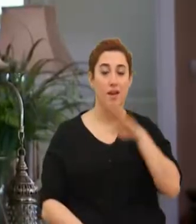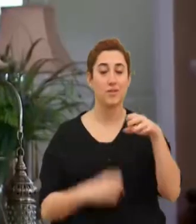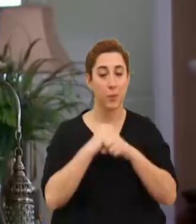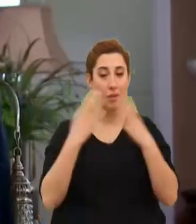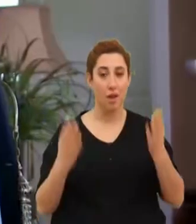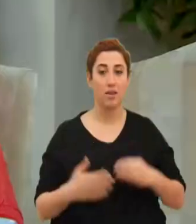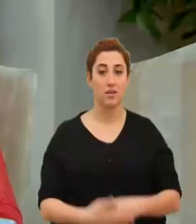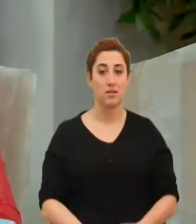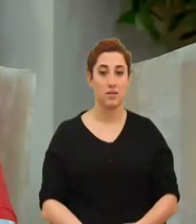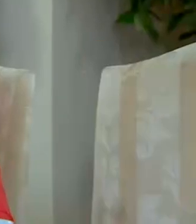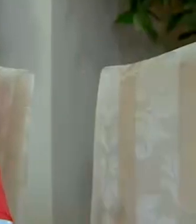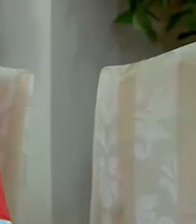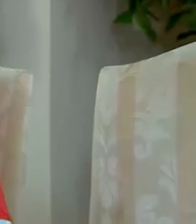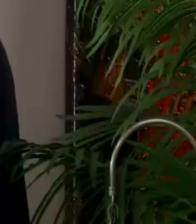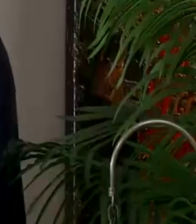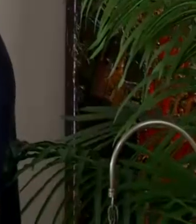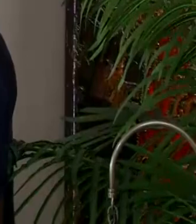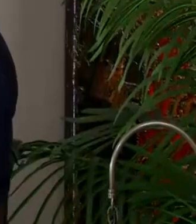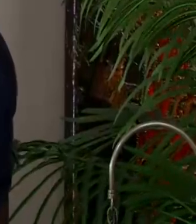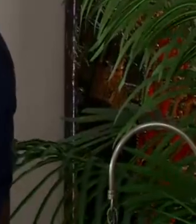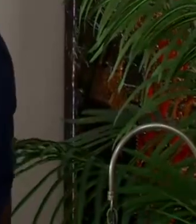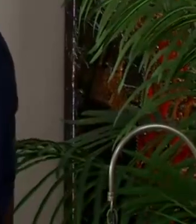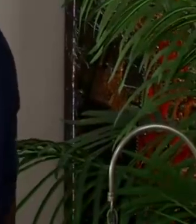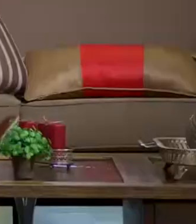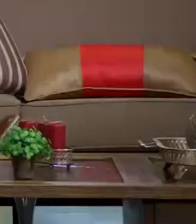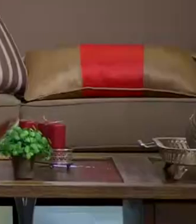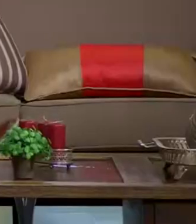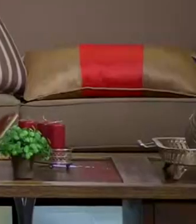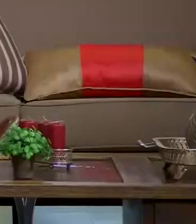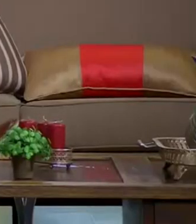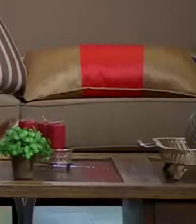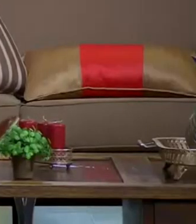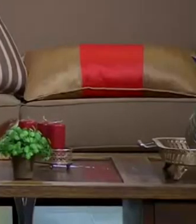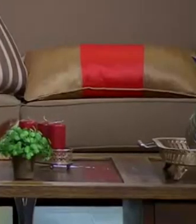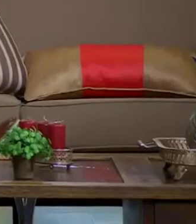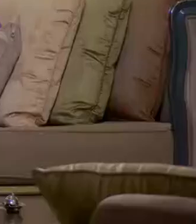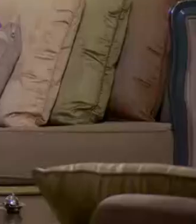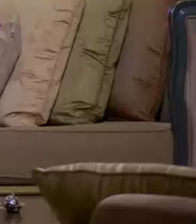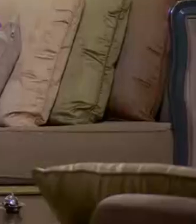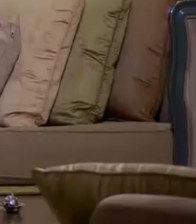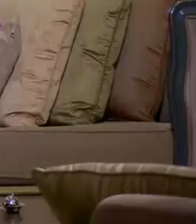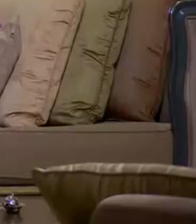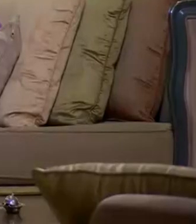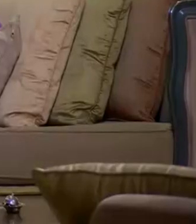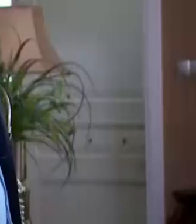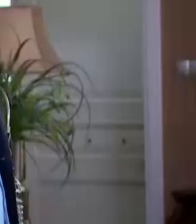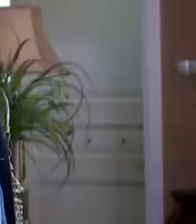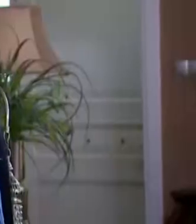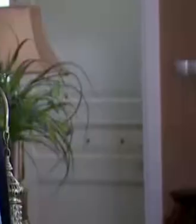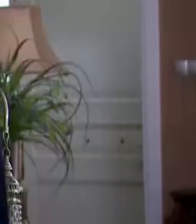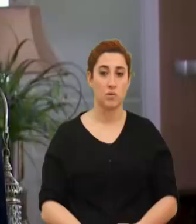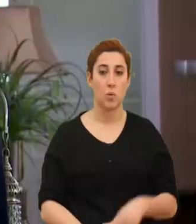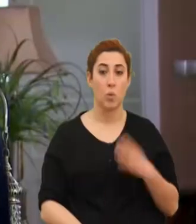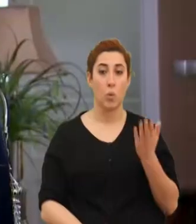Herkese günaydın. Rüyam göz kırpıp aldı selamını. Kemal koltukta oturmuş, öfkeli, sert.